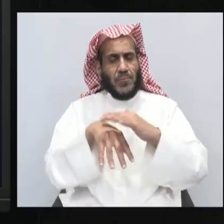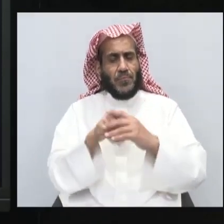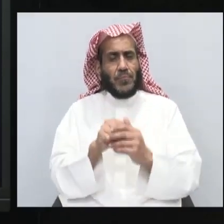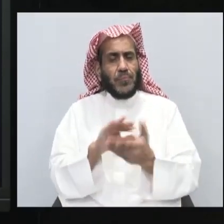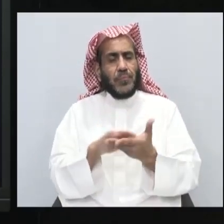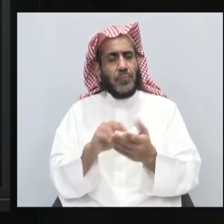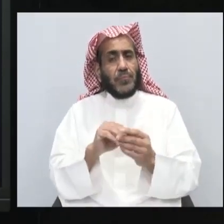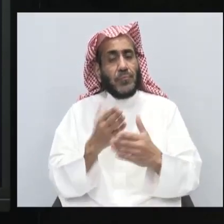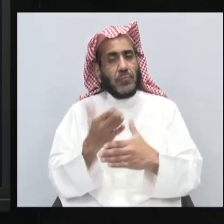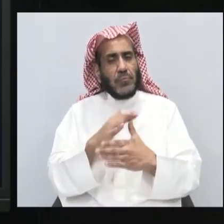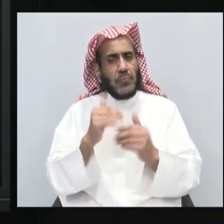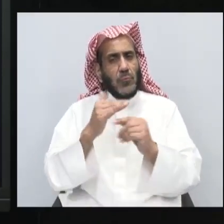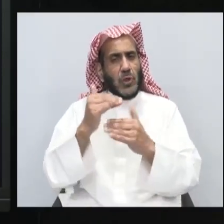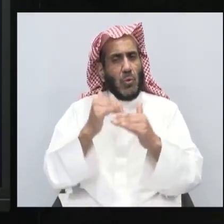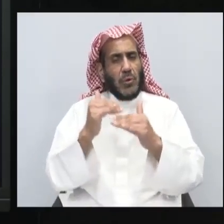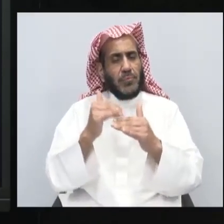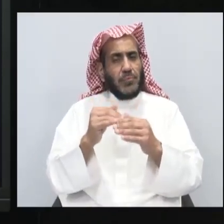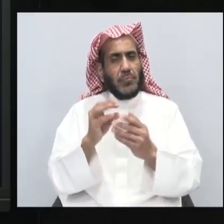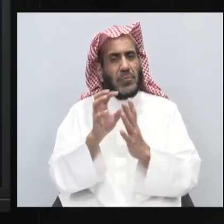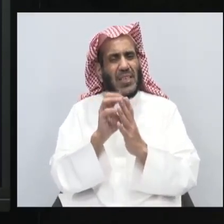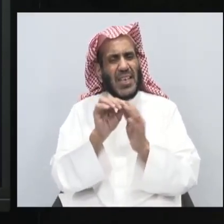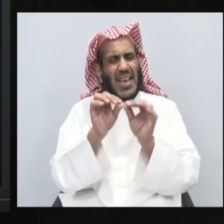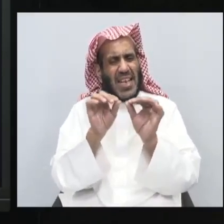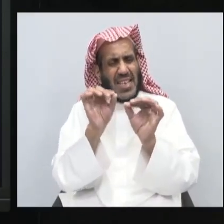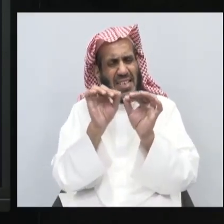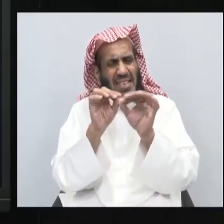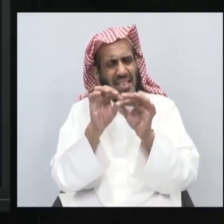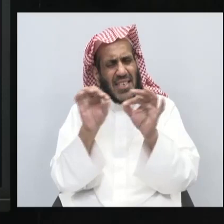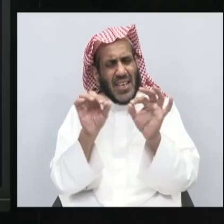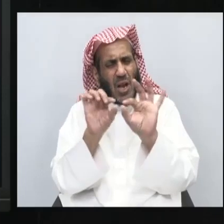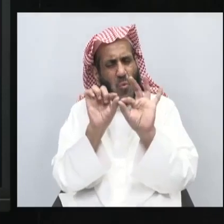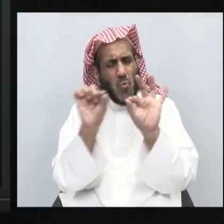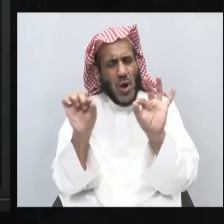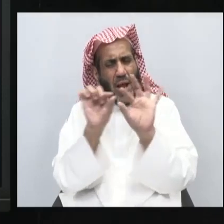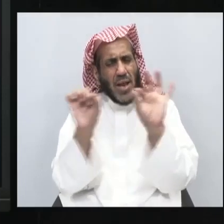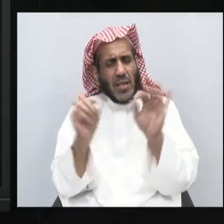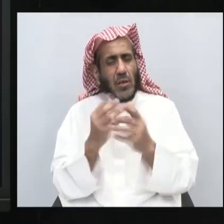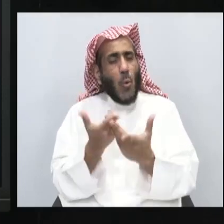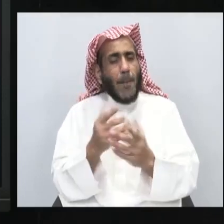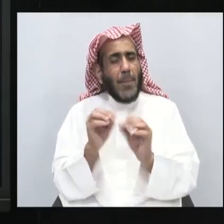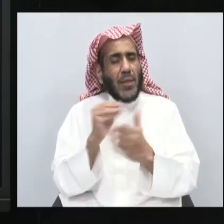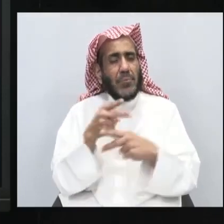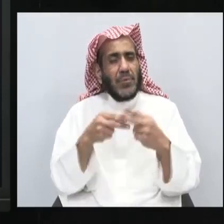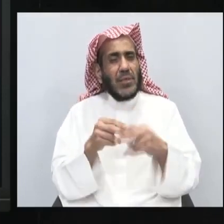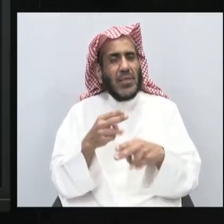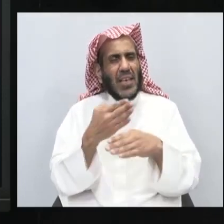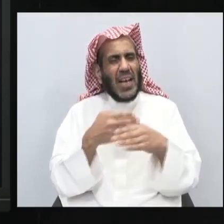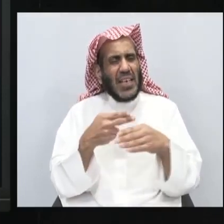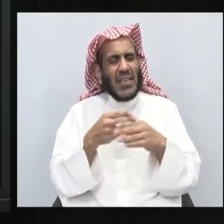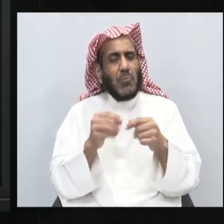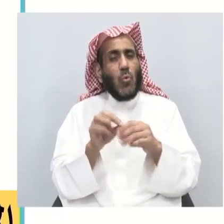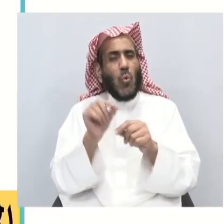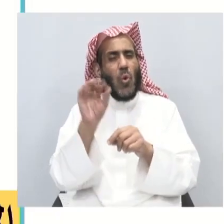ما بينهما؟ الأنسجة الوعائية. من ماذا تتكون؟ خشب